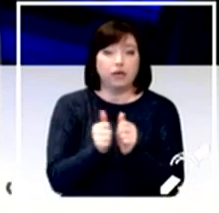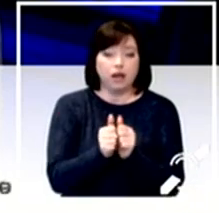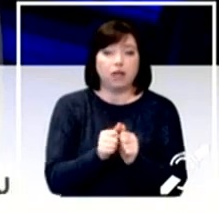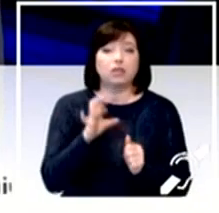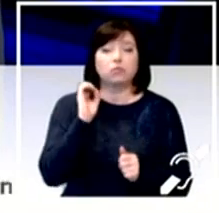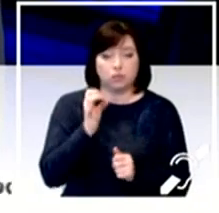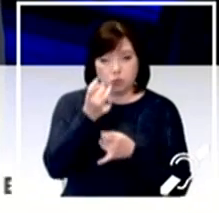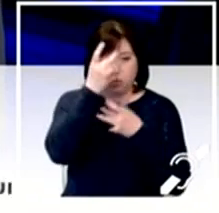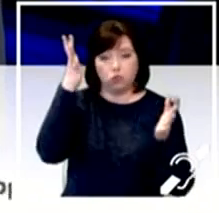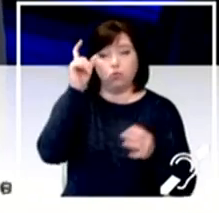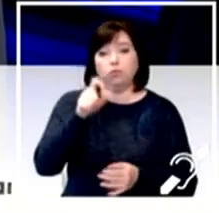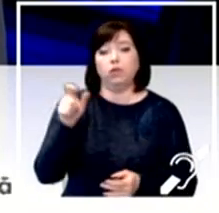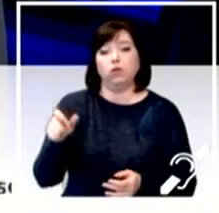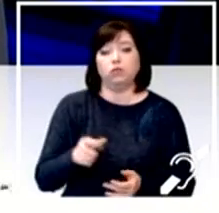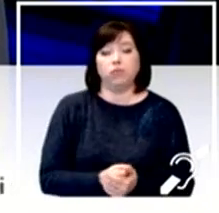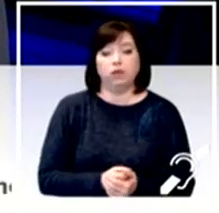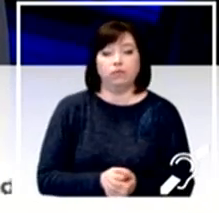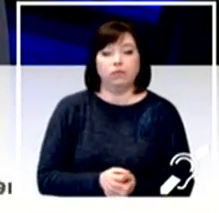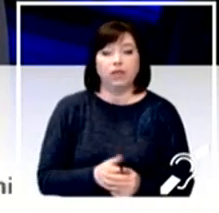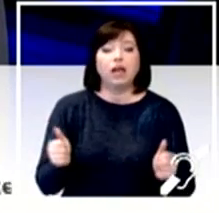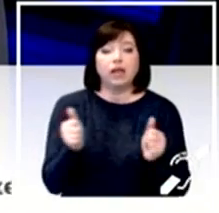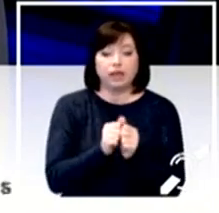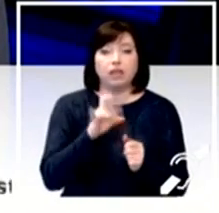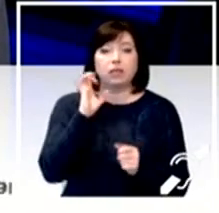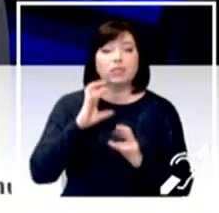lumea civilizată, alături de